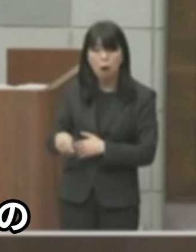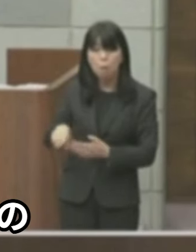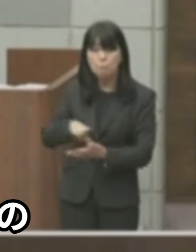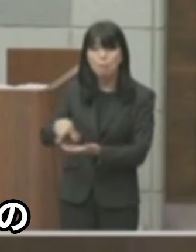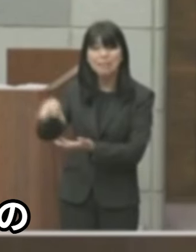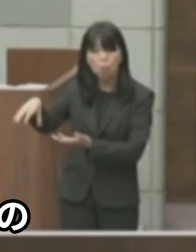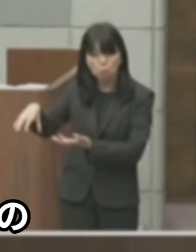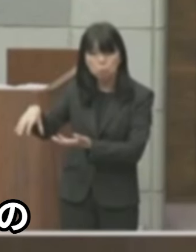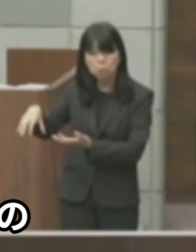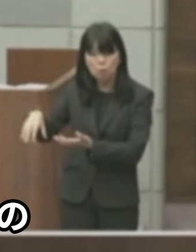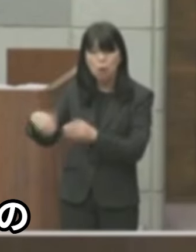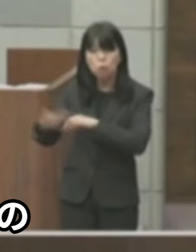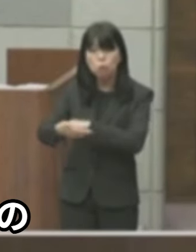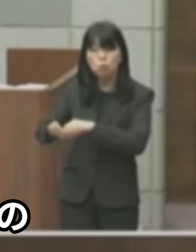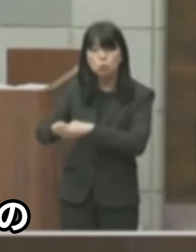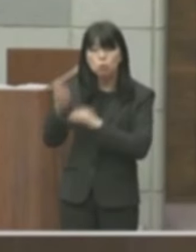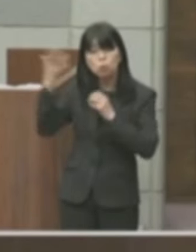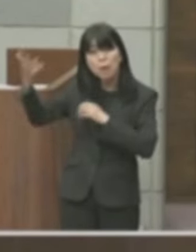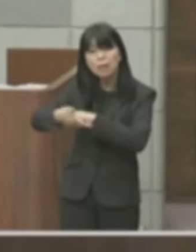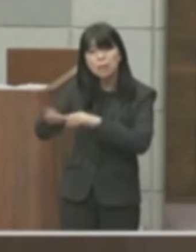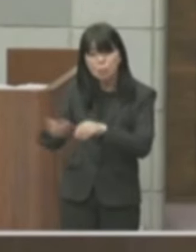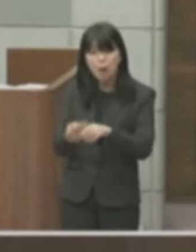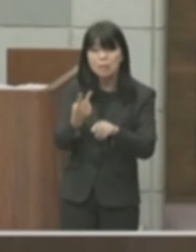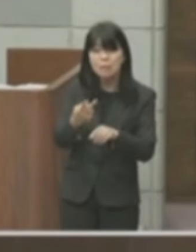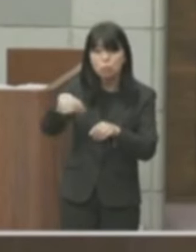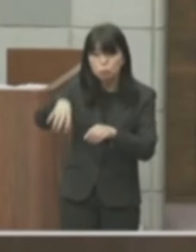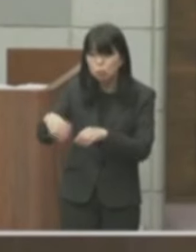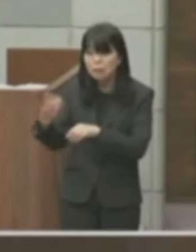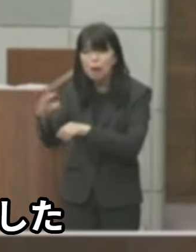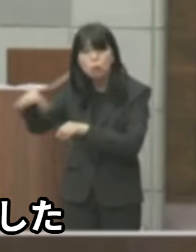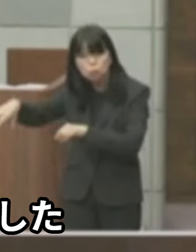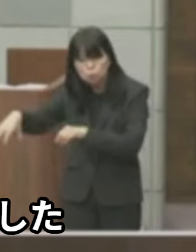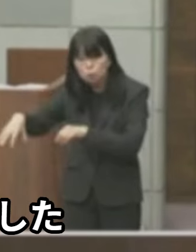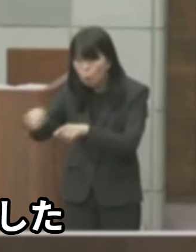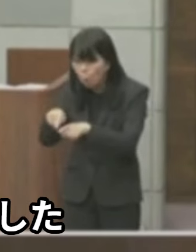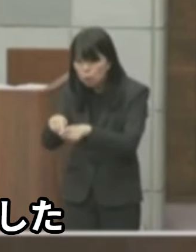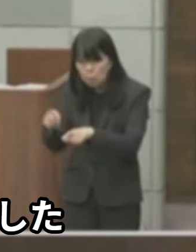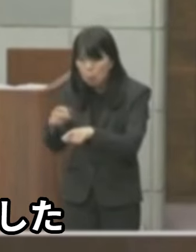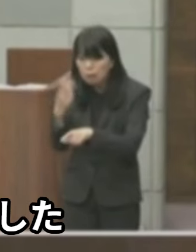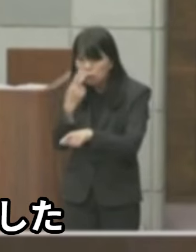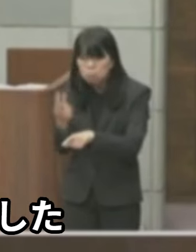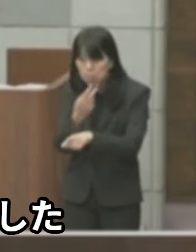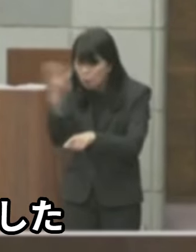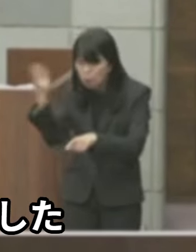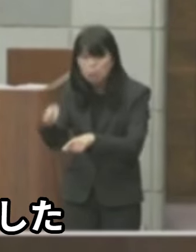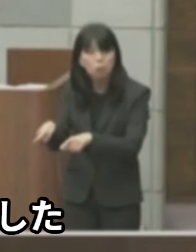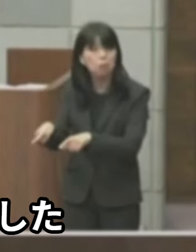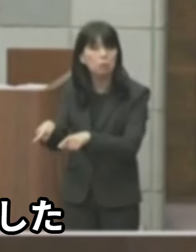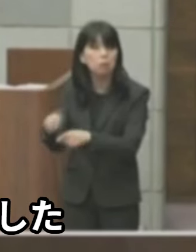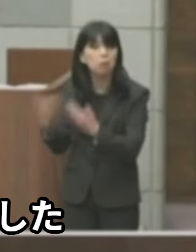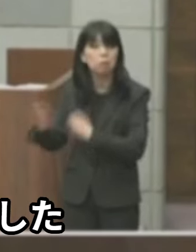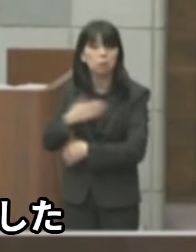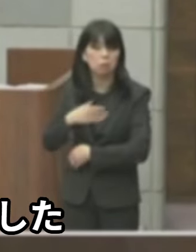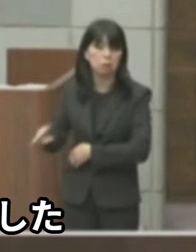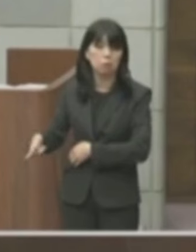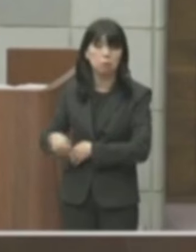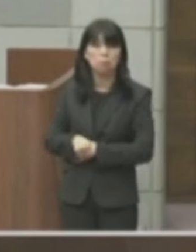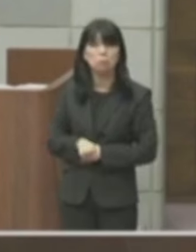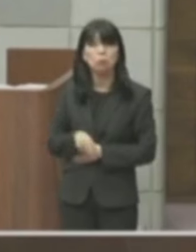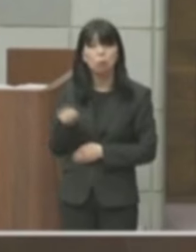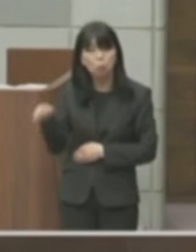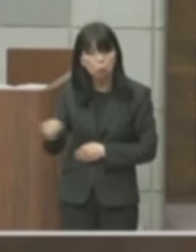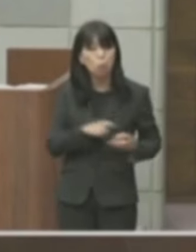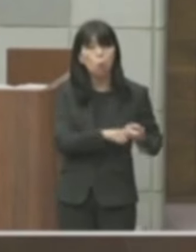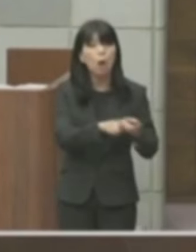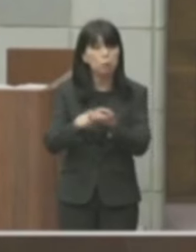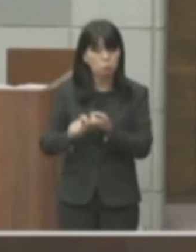夢洲2区、3区のメイン会場区域でも検出されていることが明らかになりました。同協